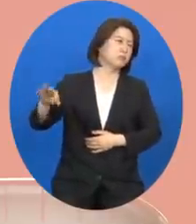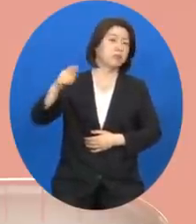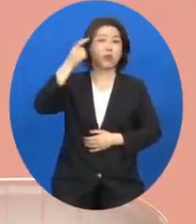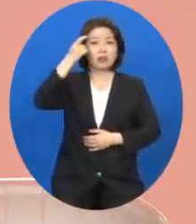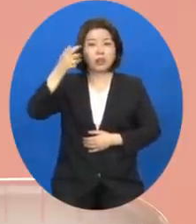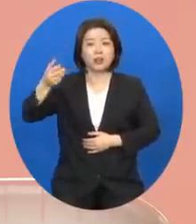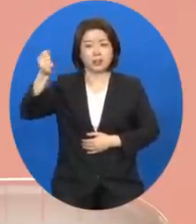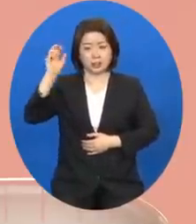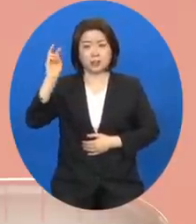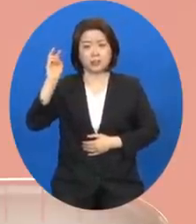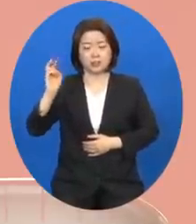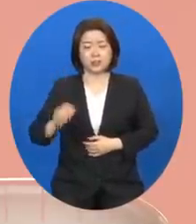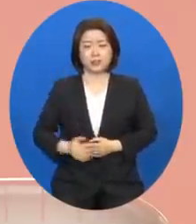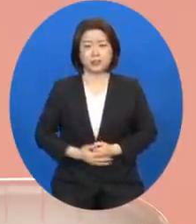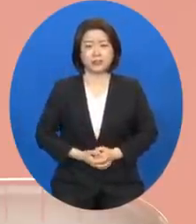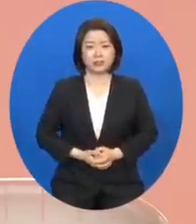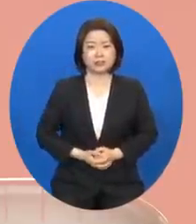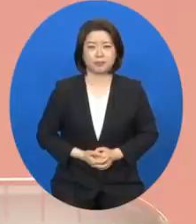겁니다.